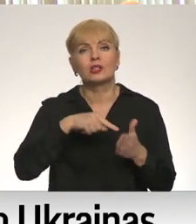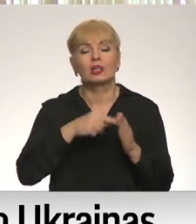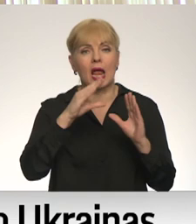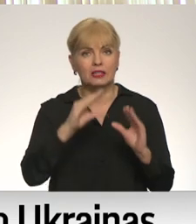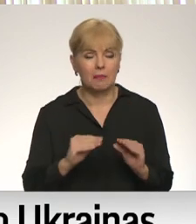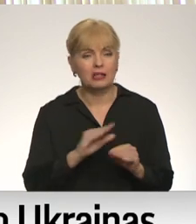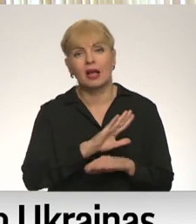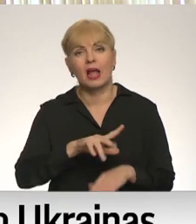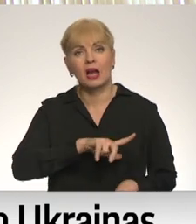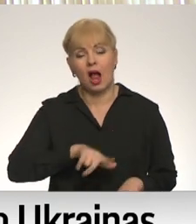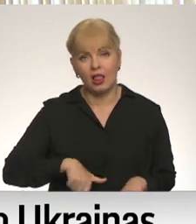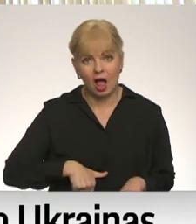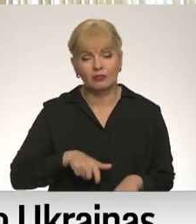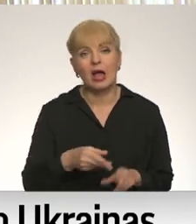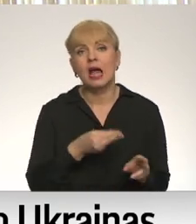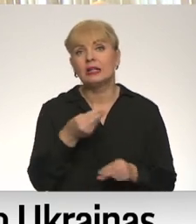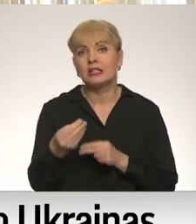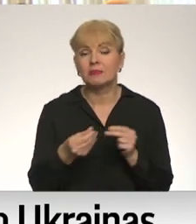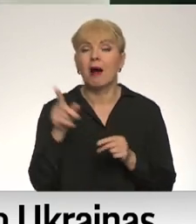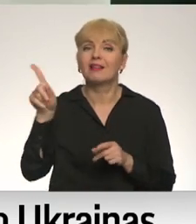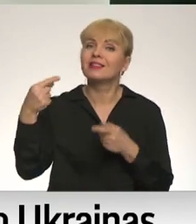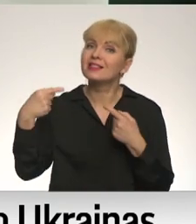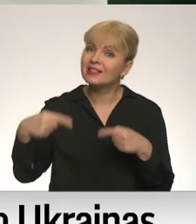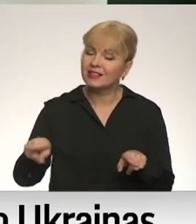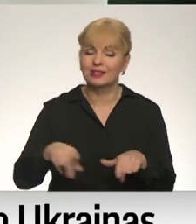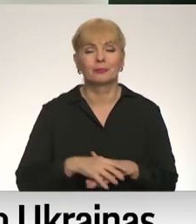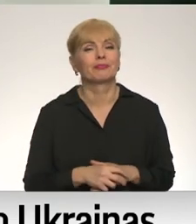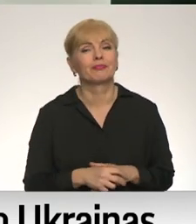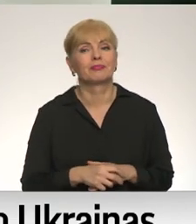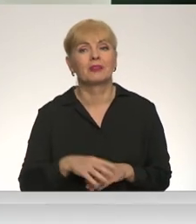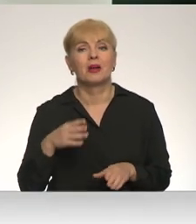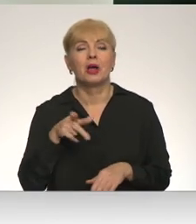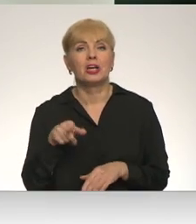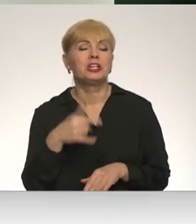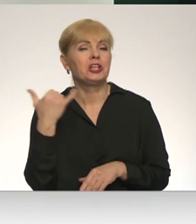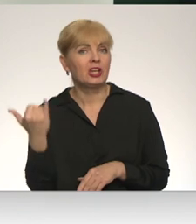nekā Latvijā, bet arī izmaksas tur ir citas. Un interesē